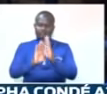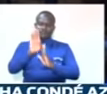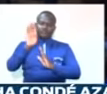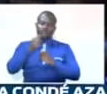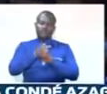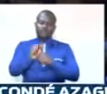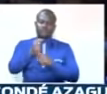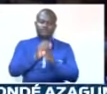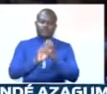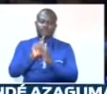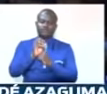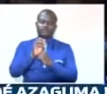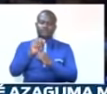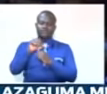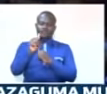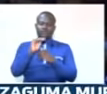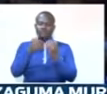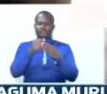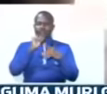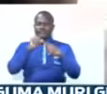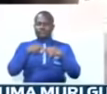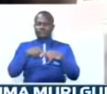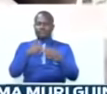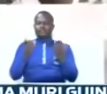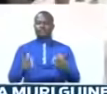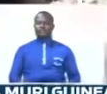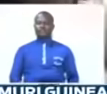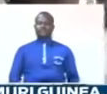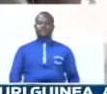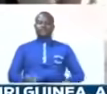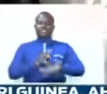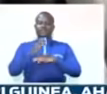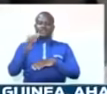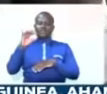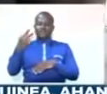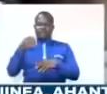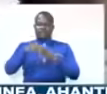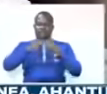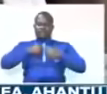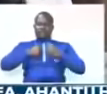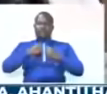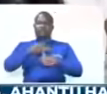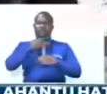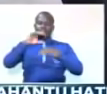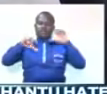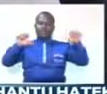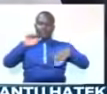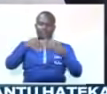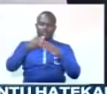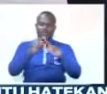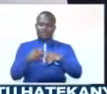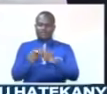karere ka Kamonyi ndetse n'ubundi bukerarugendo udashingiye ku mapariki ba mukerarugendo 35 bari mu Rwanda aho basura ibice nyaburanga